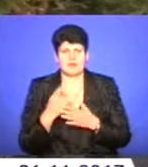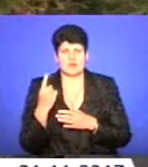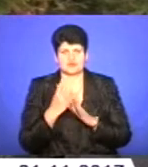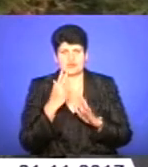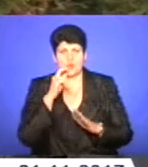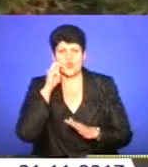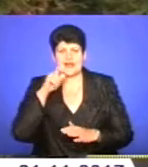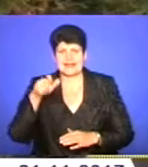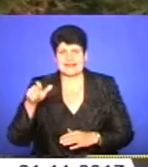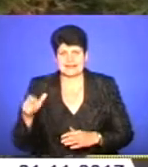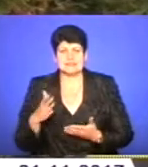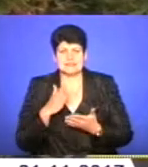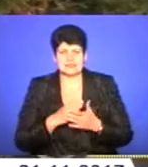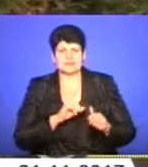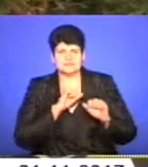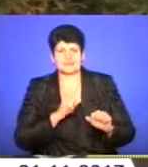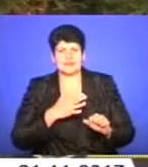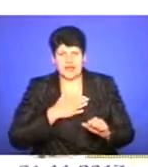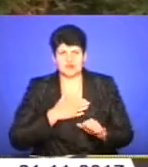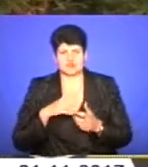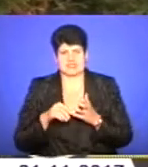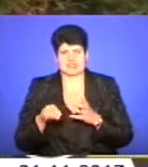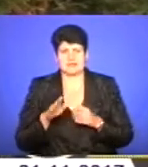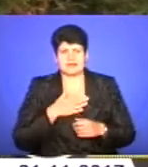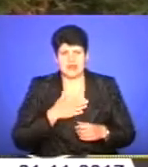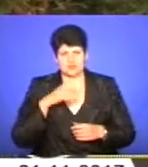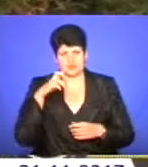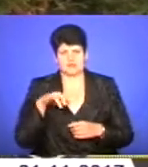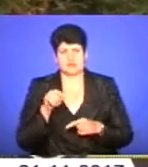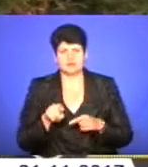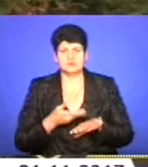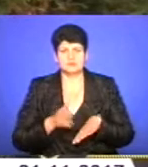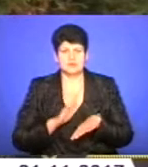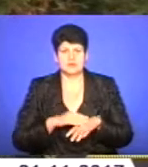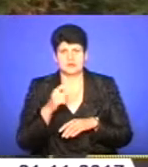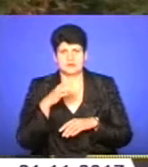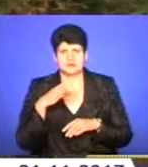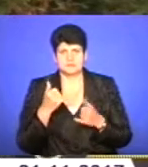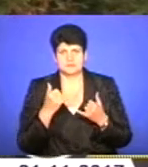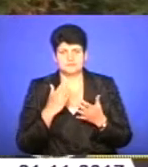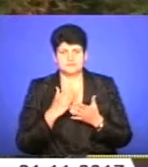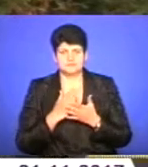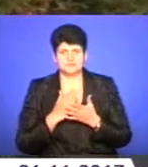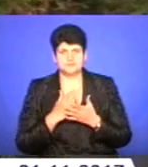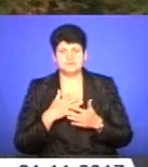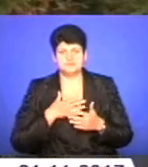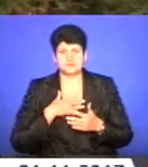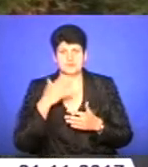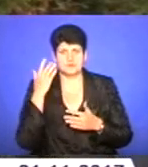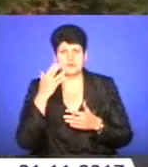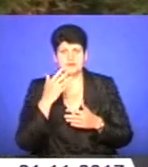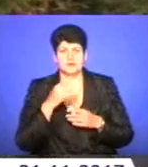українці, є патріоти нашої землі, нашої держави. Таку скрутну годину, яку ми зараз переживаємо, нам здається, що кожен